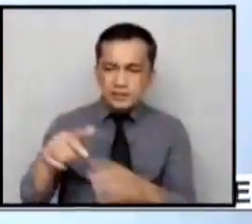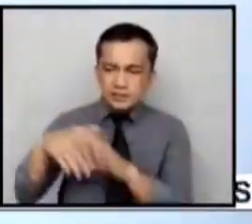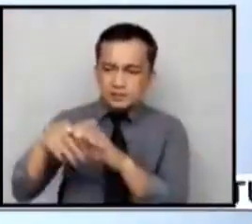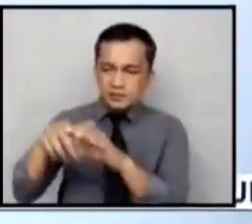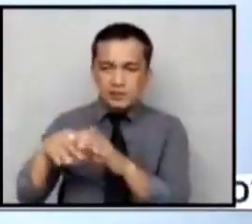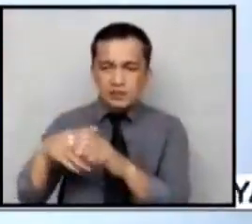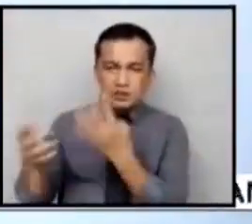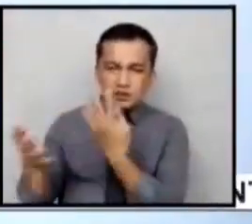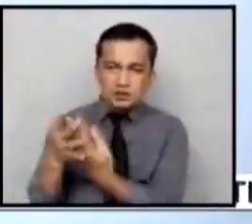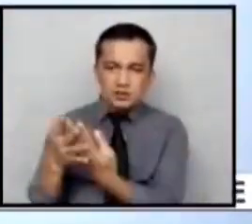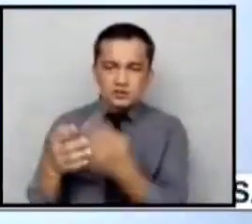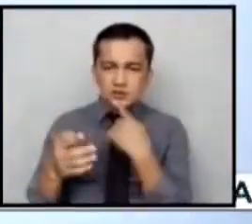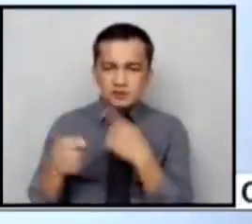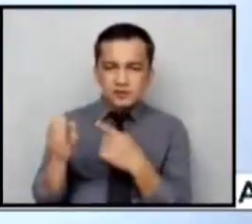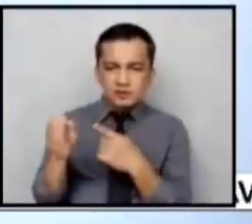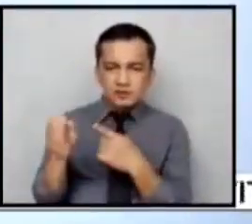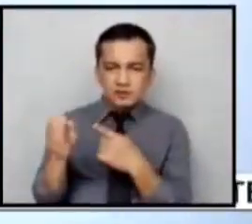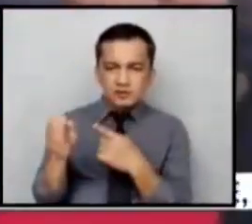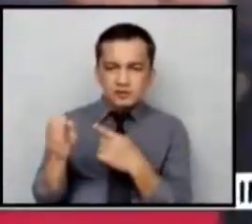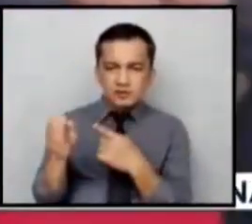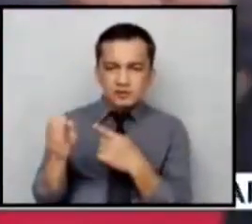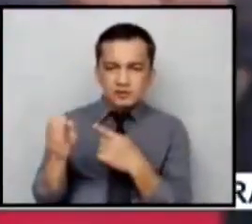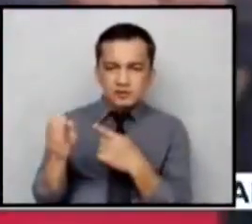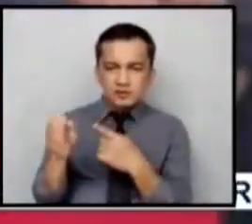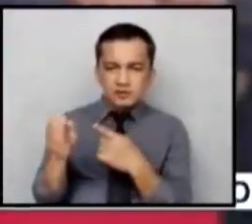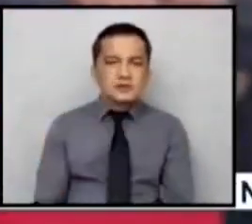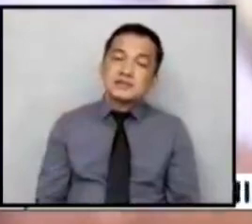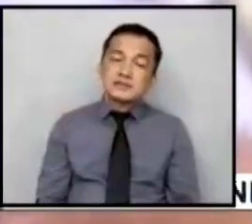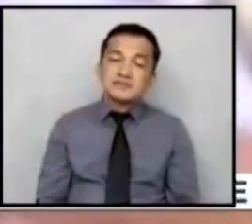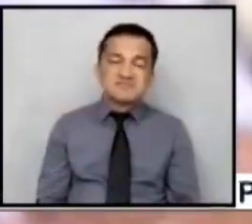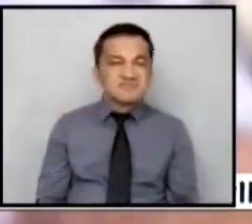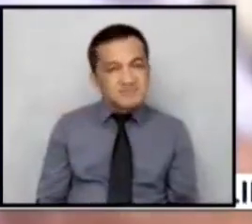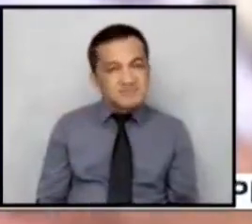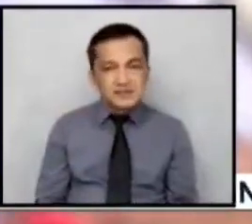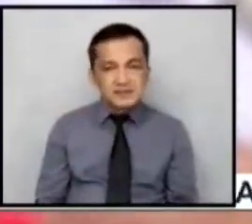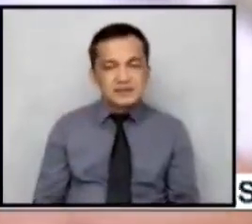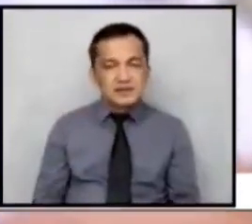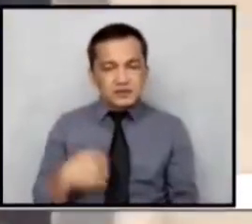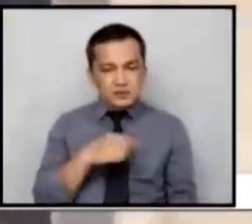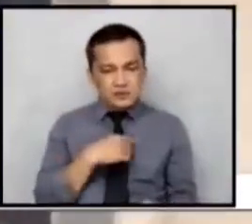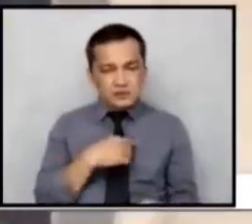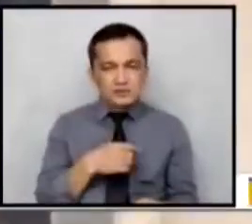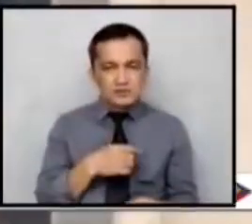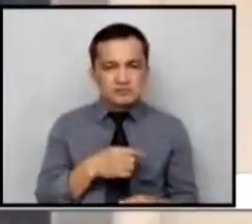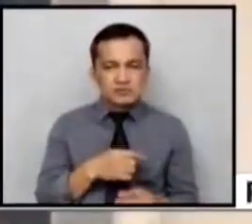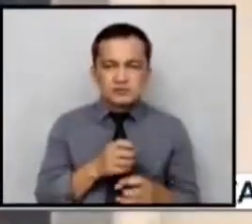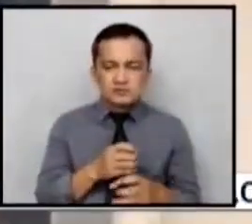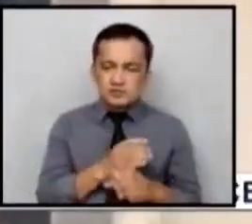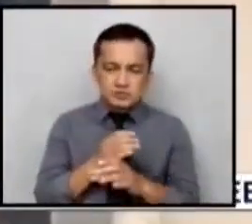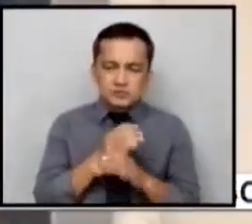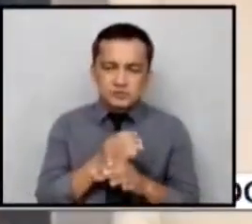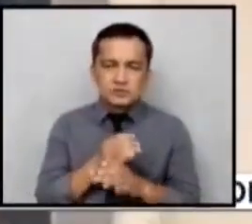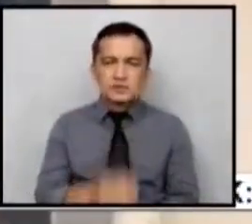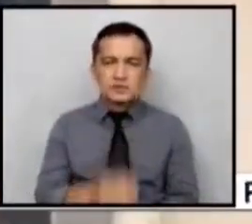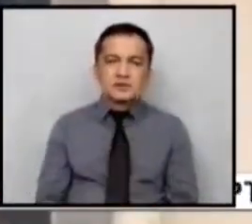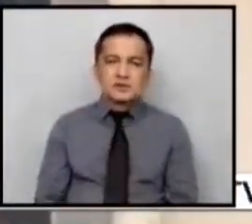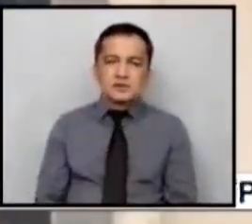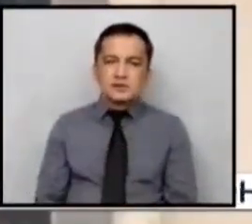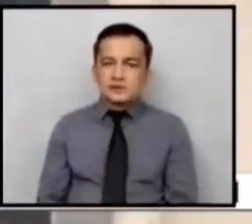Oras na lang po binibilang ko bago ko makuha ang kanyang signed appointment mula sa Pangulo na Republika ng Pilipinas.